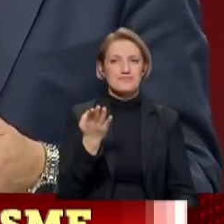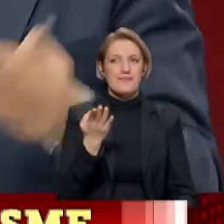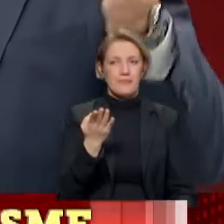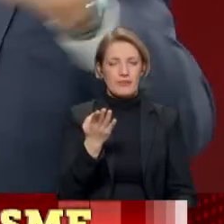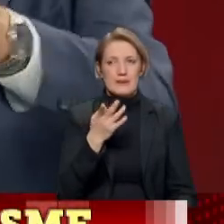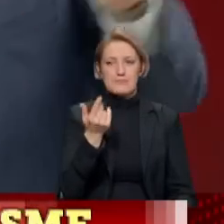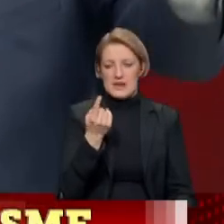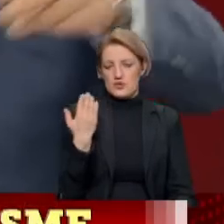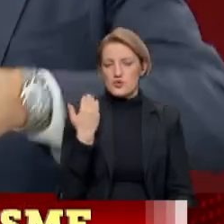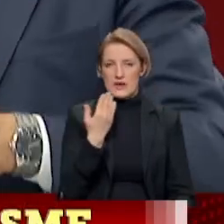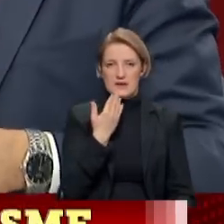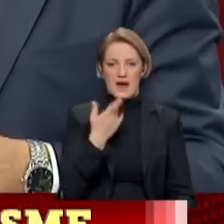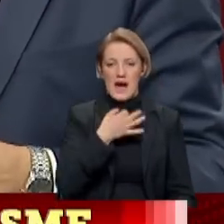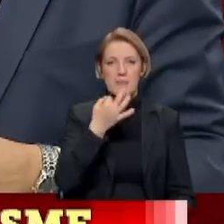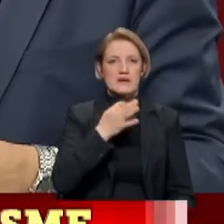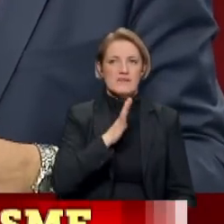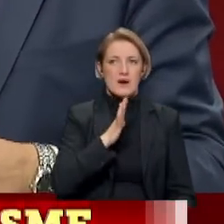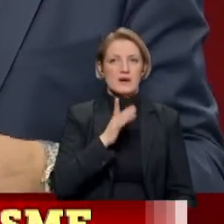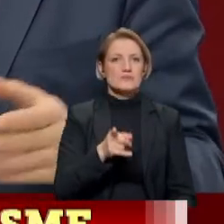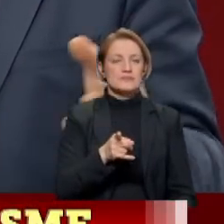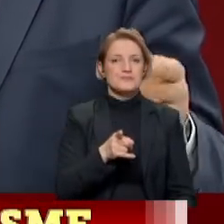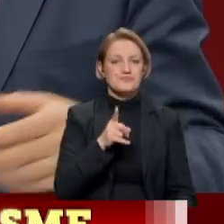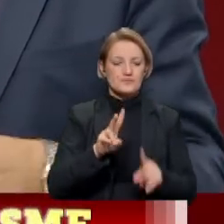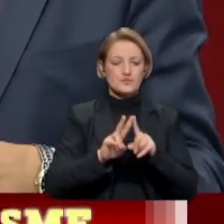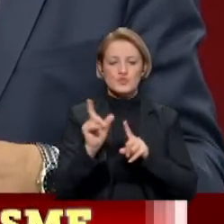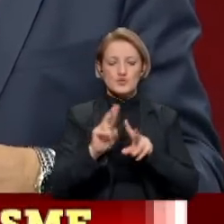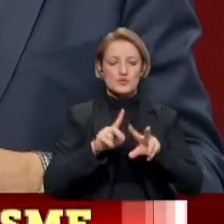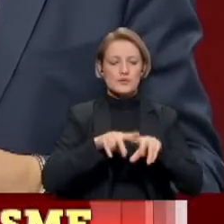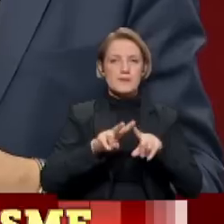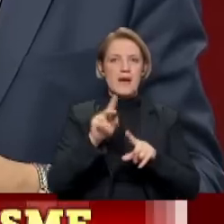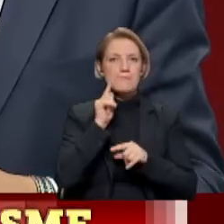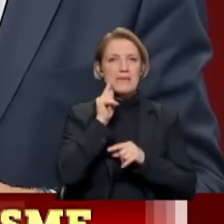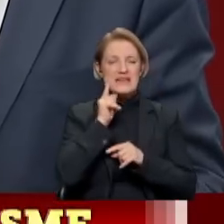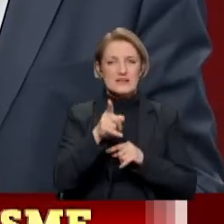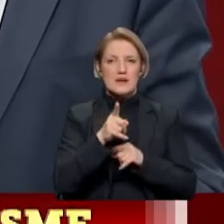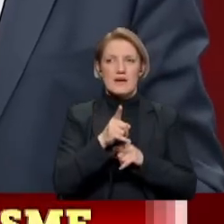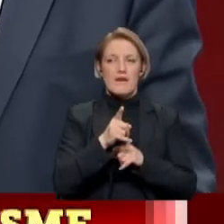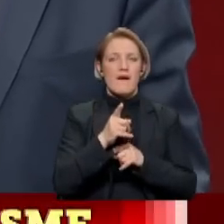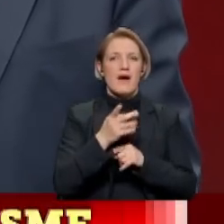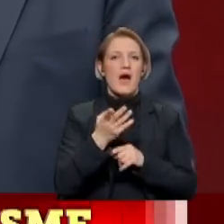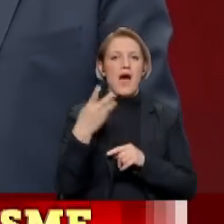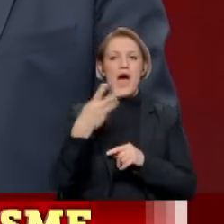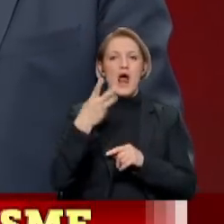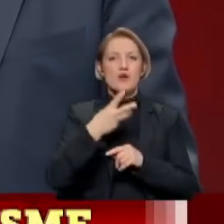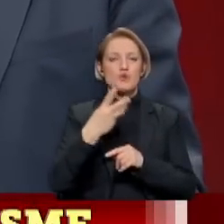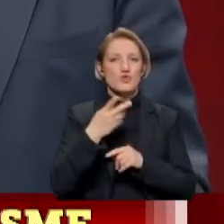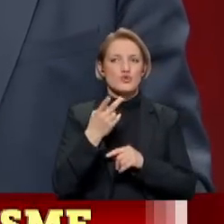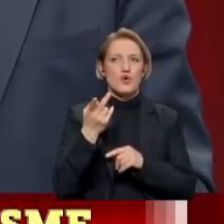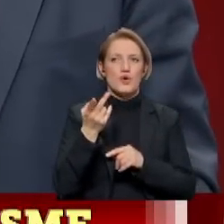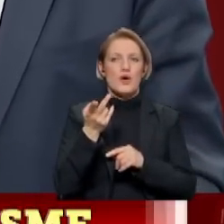Kibir. İşte biraz önce haberinizde vardı. Bu Numan Bey'in Erdoğan fanidir sözü hafife alınacak bir sözle değil